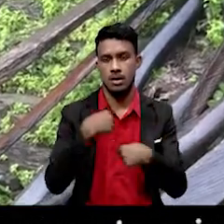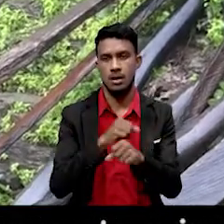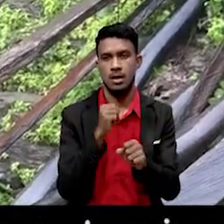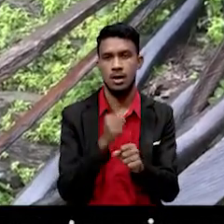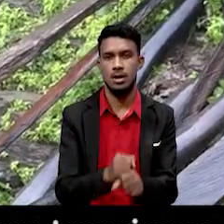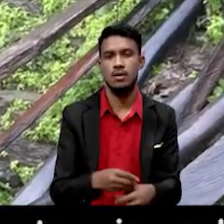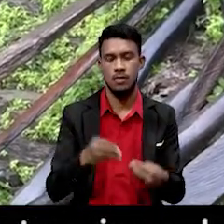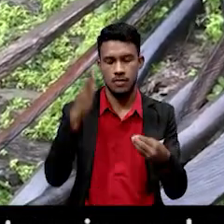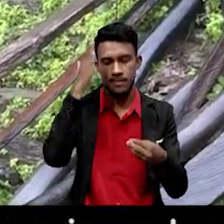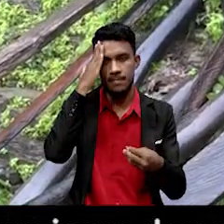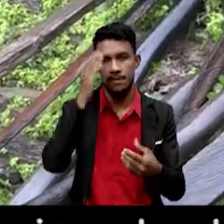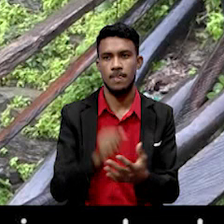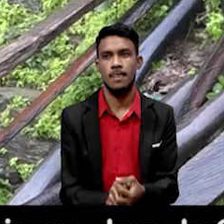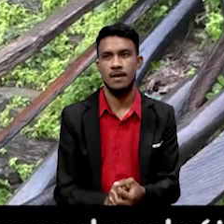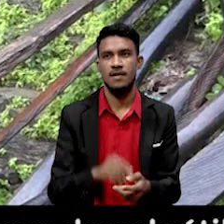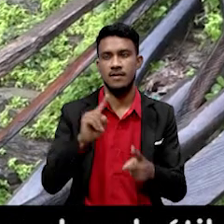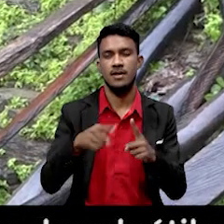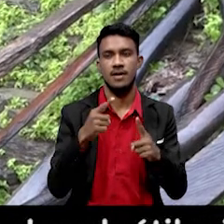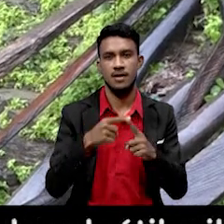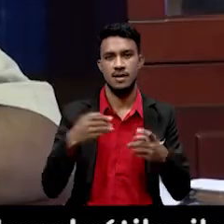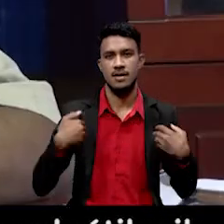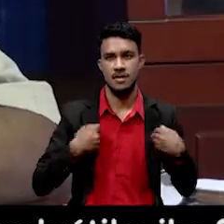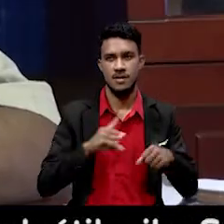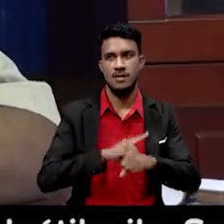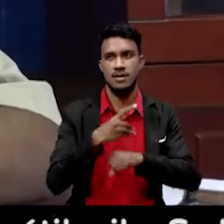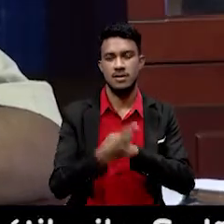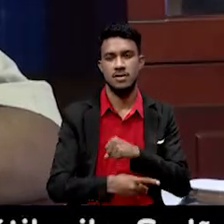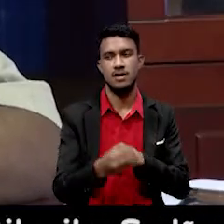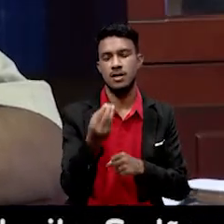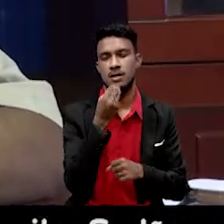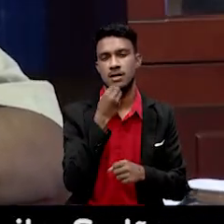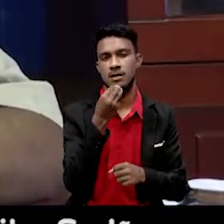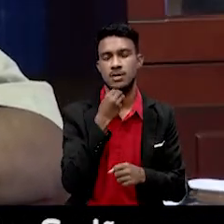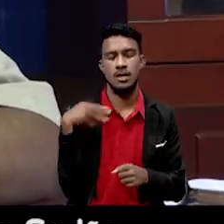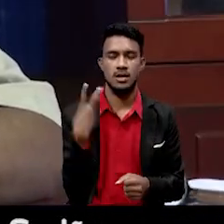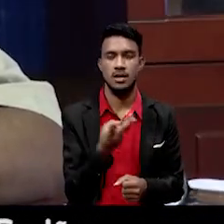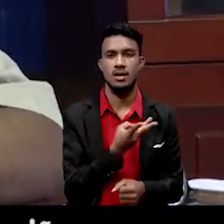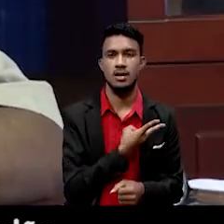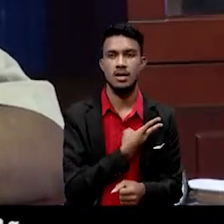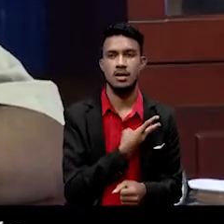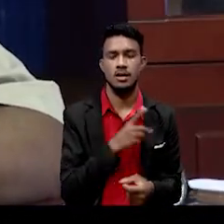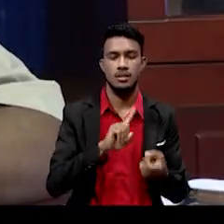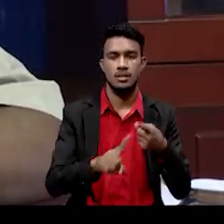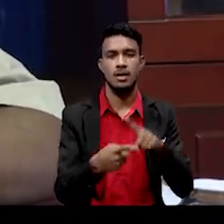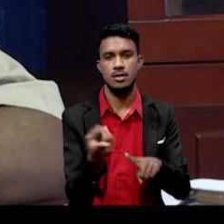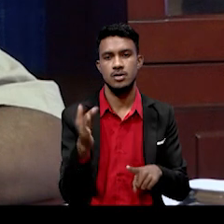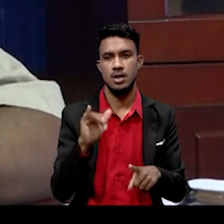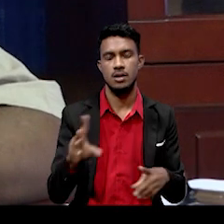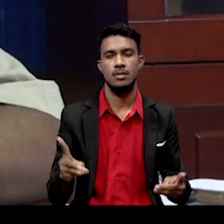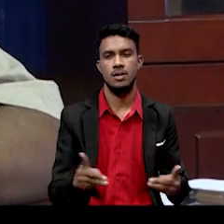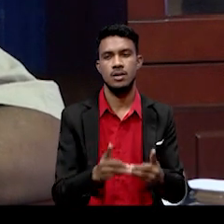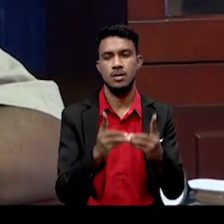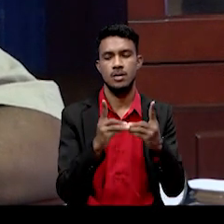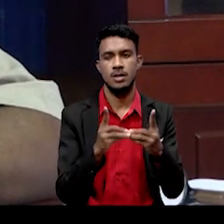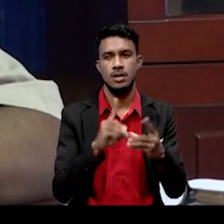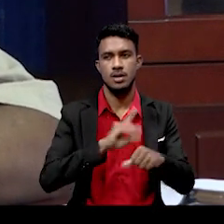reclamação. Quando acontece desastre, hahan lo sahan, bai tenenia maluk Sira nebe afetados bai